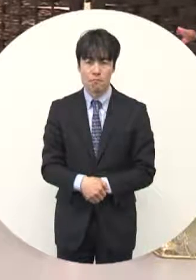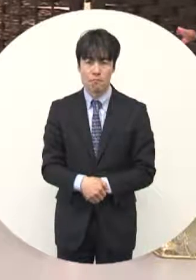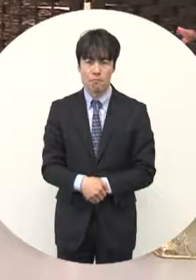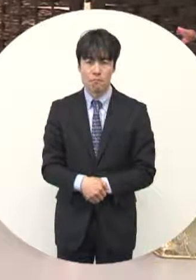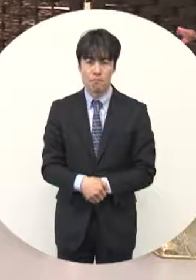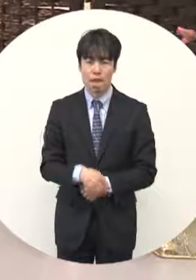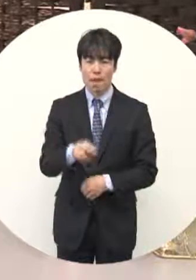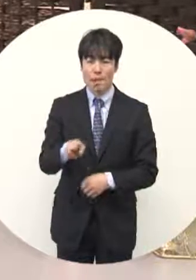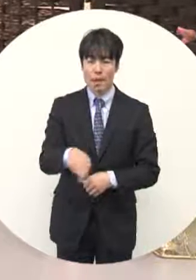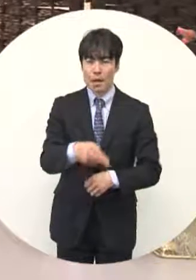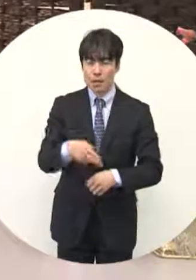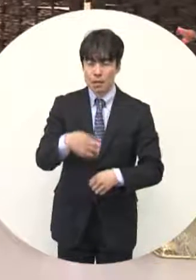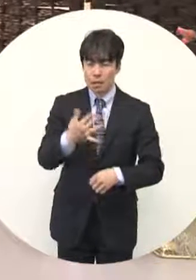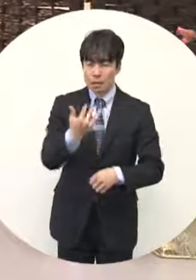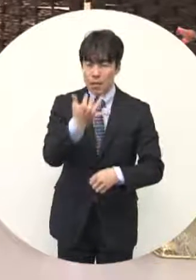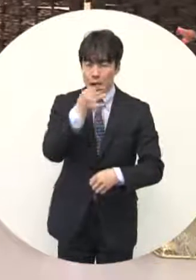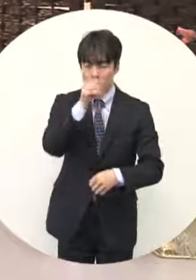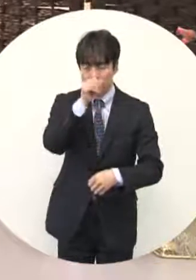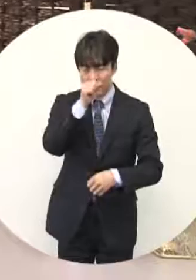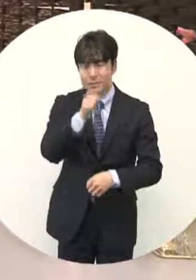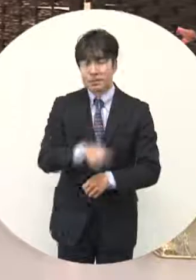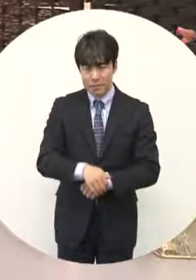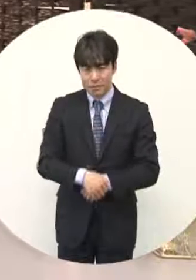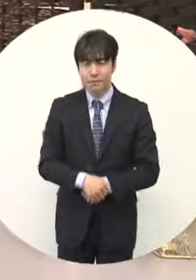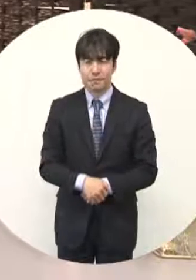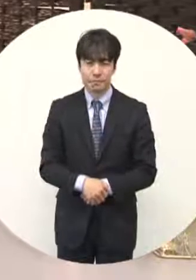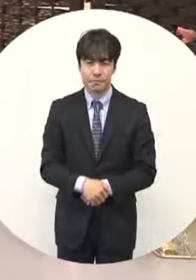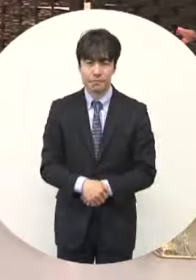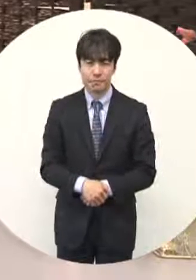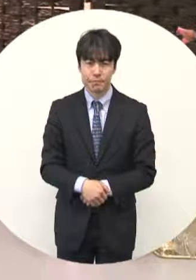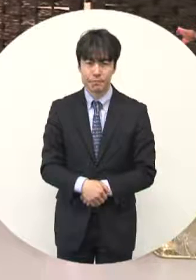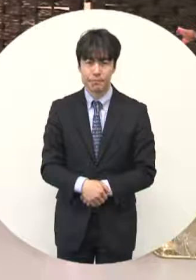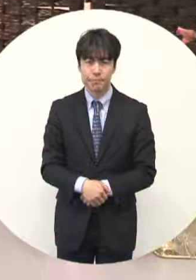あ、もうバターのいい香りがします。